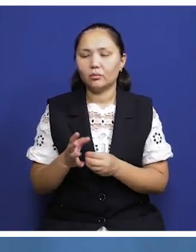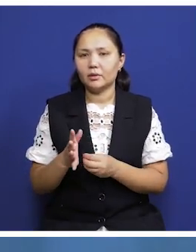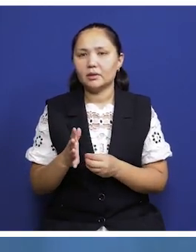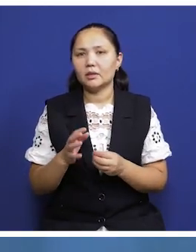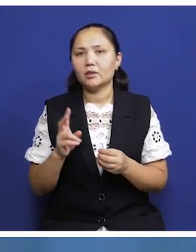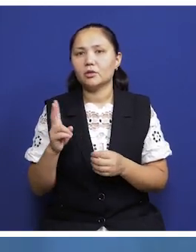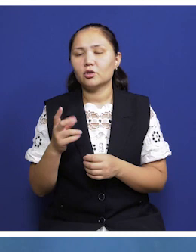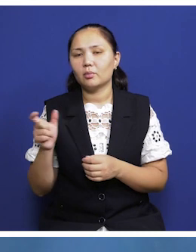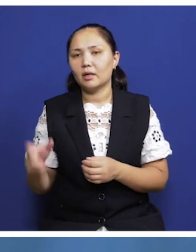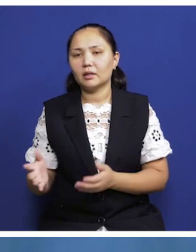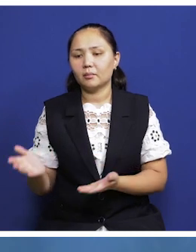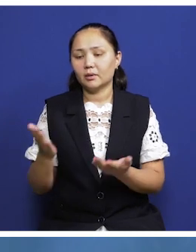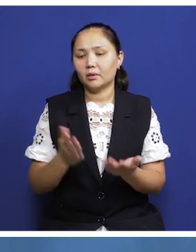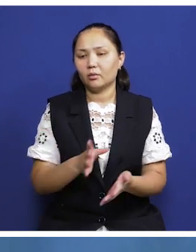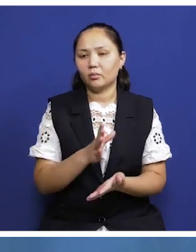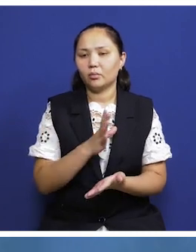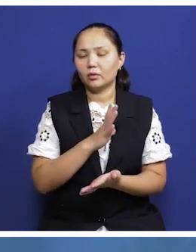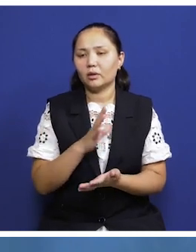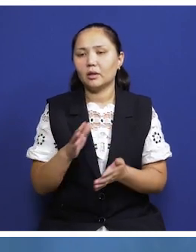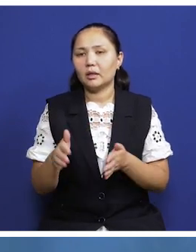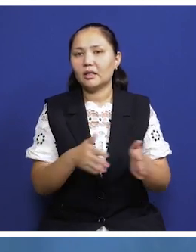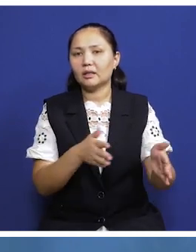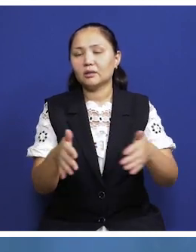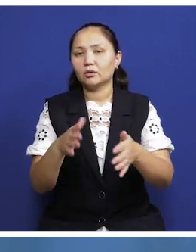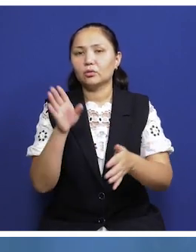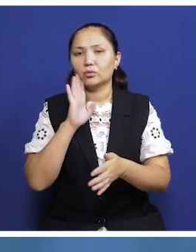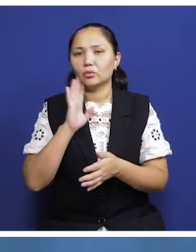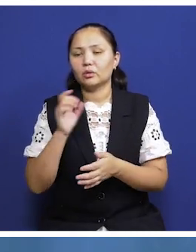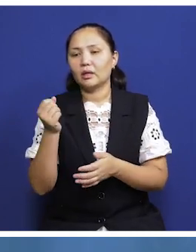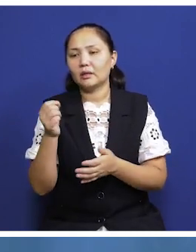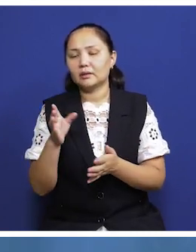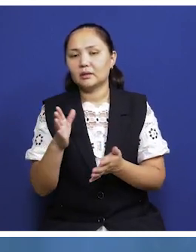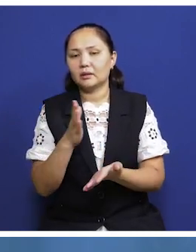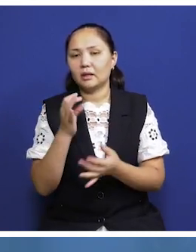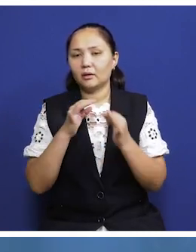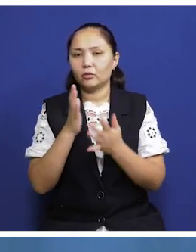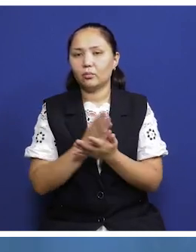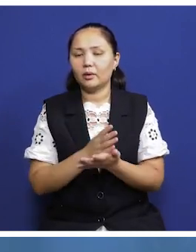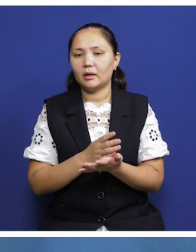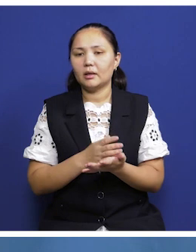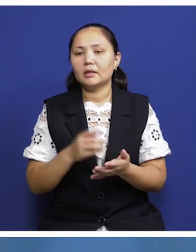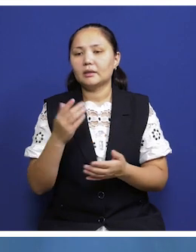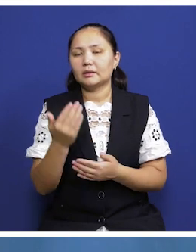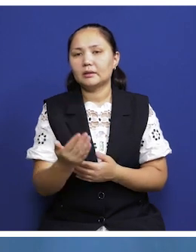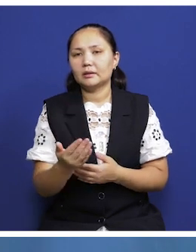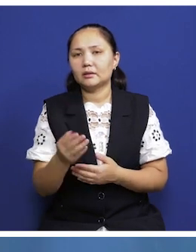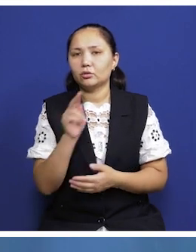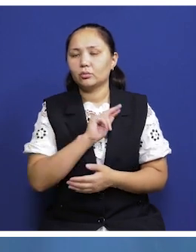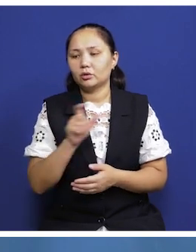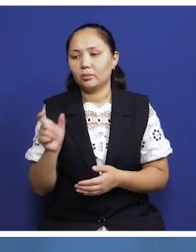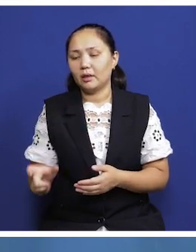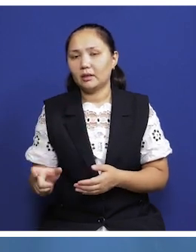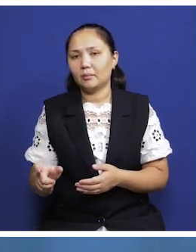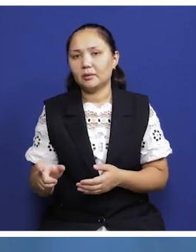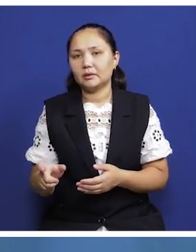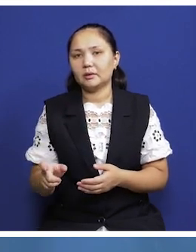келді. Мынау каналдың соңына қарай су жетпей қалды. Сіздің қызметкерлеріңіз де солармен бірге қосып жіберді. Басына шығып,